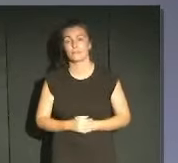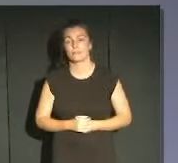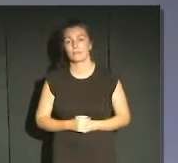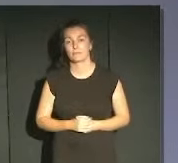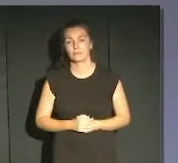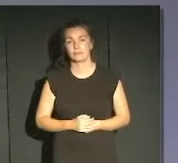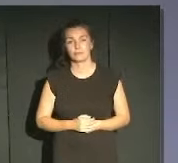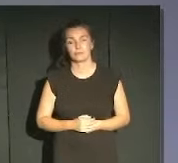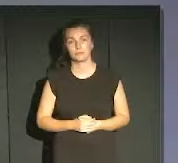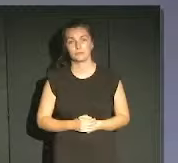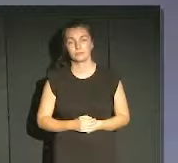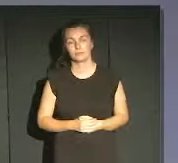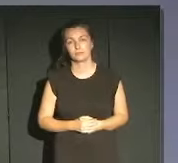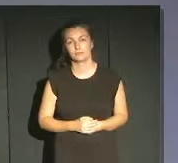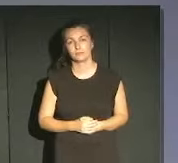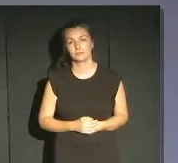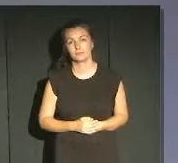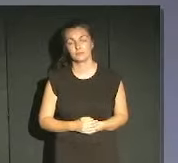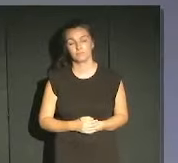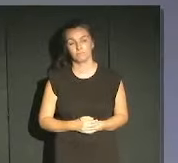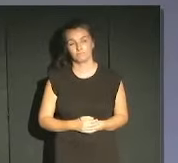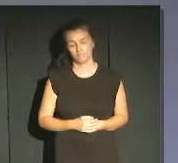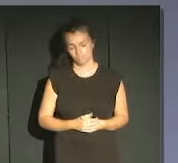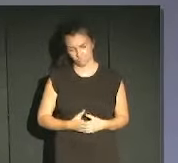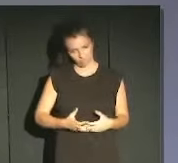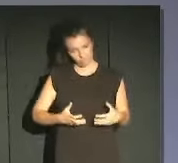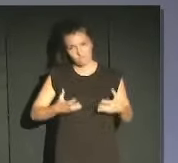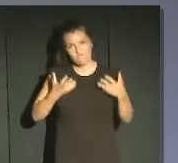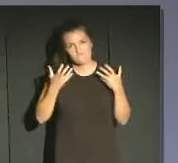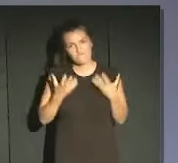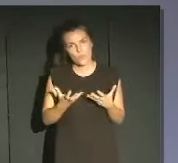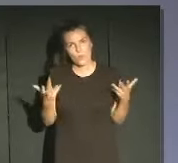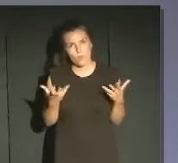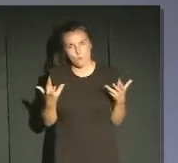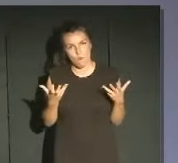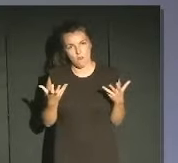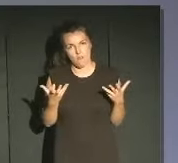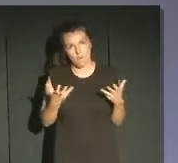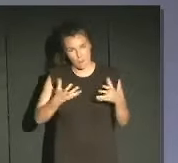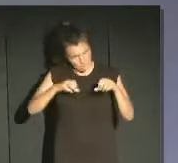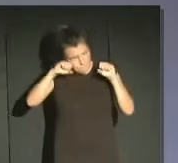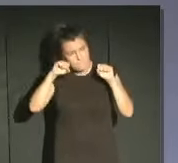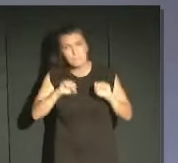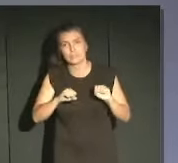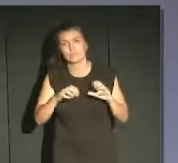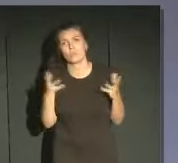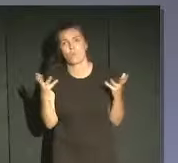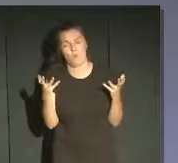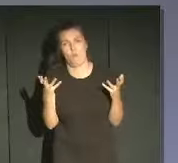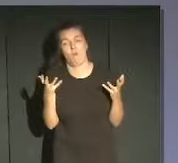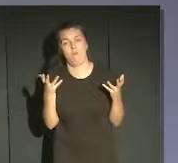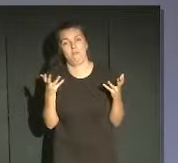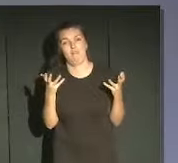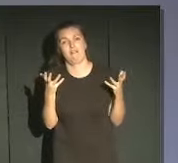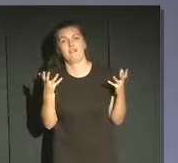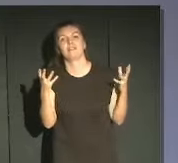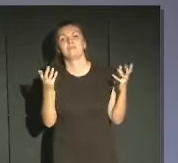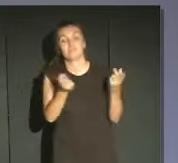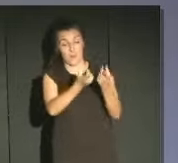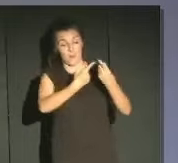avoir nous souhaitons avoir nous pouvons avoir à la tête de la Commission